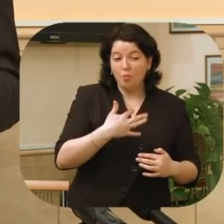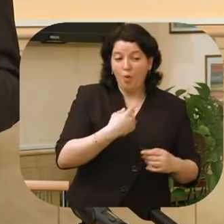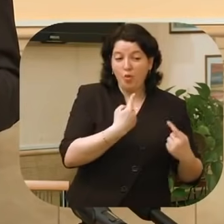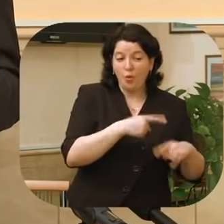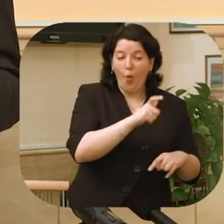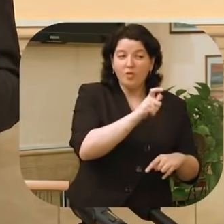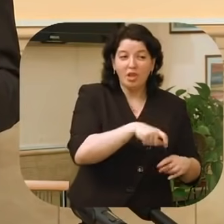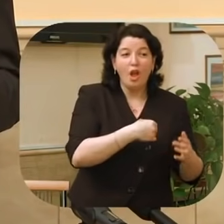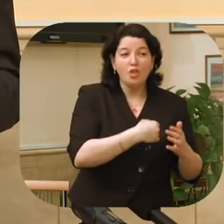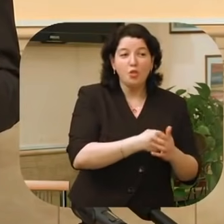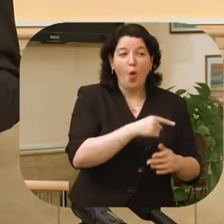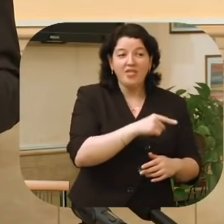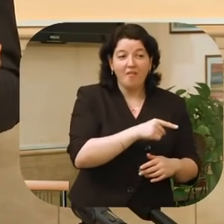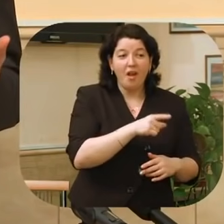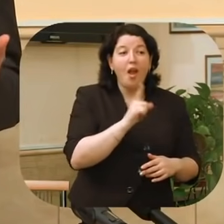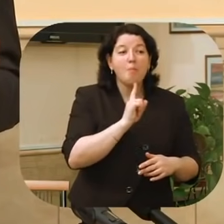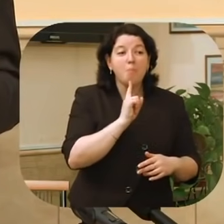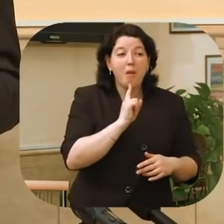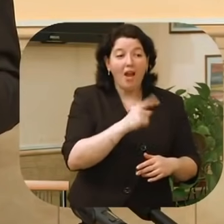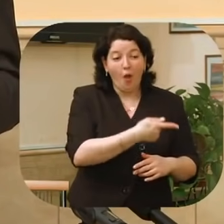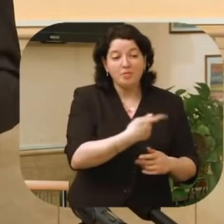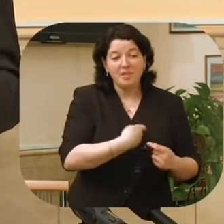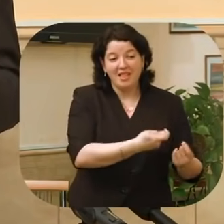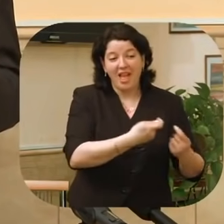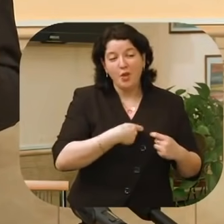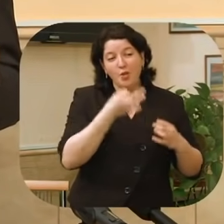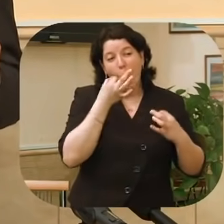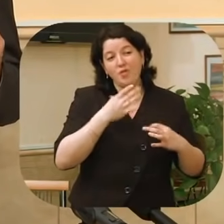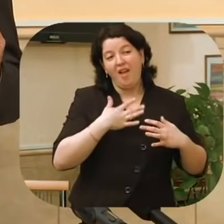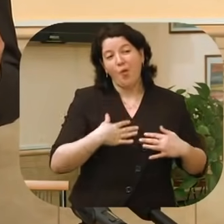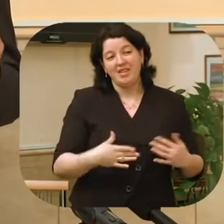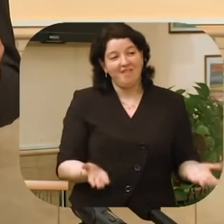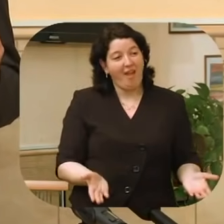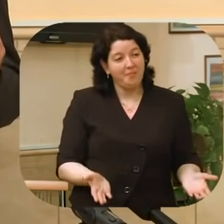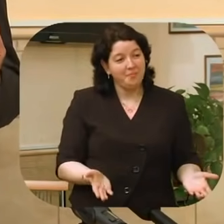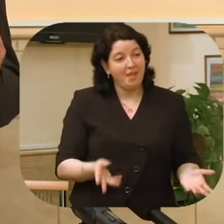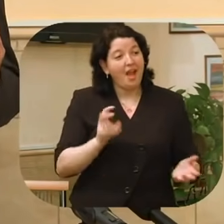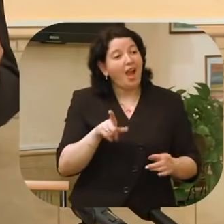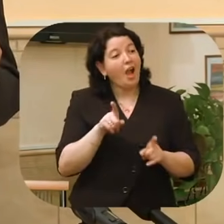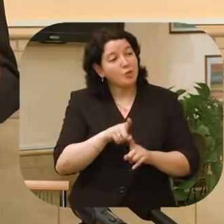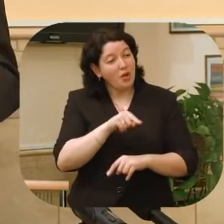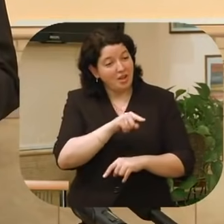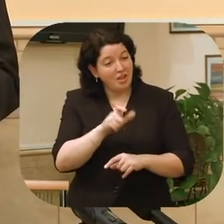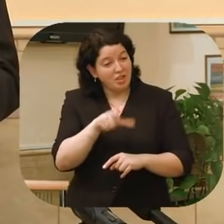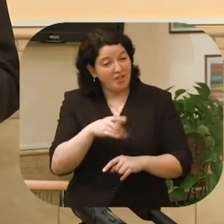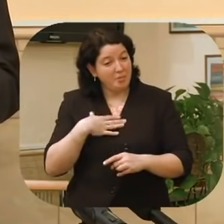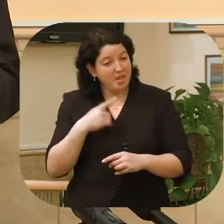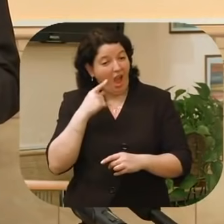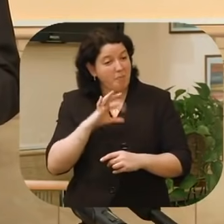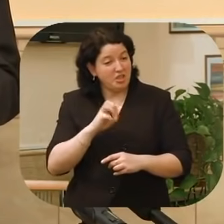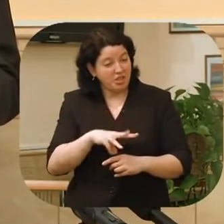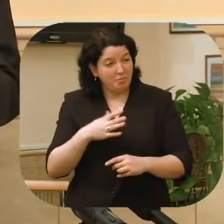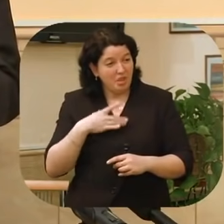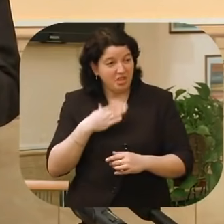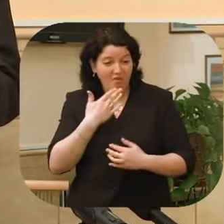пор, пока он мне приносит удовольствие. Как только он меня задел чем-нибудь,